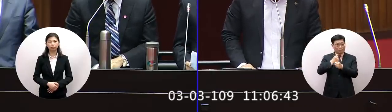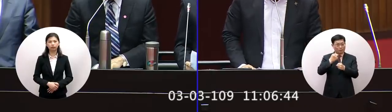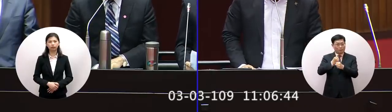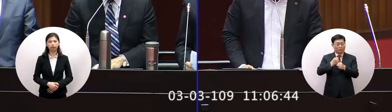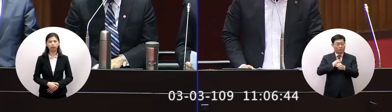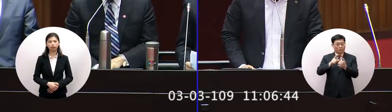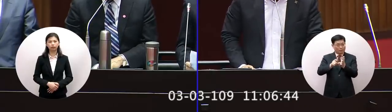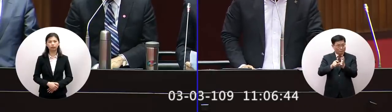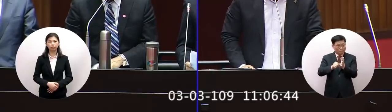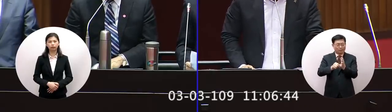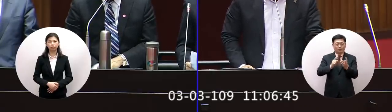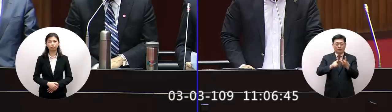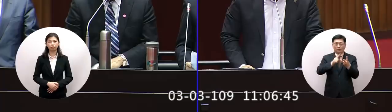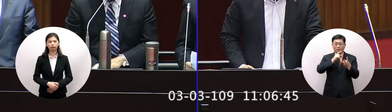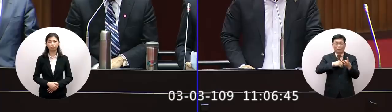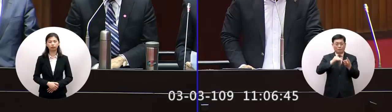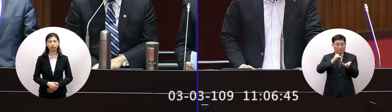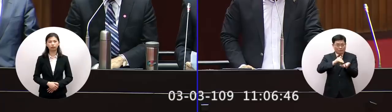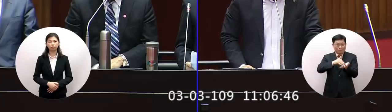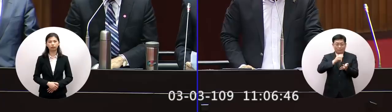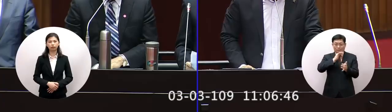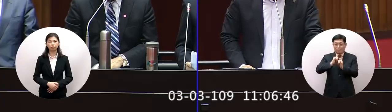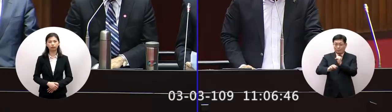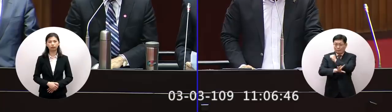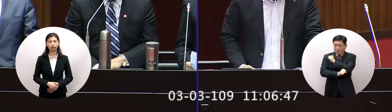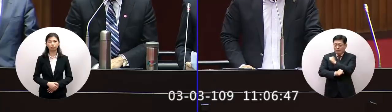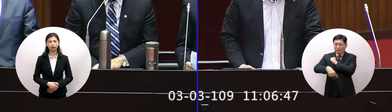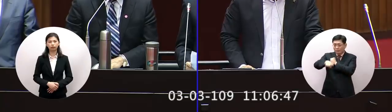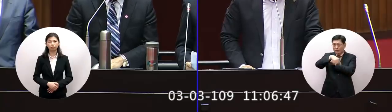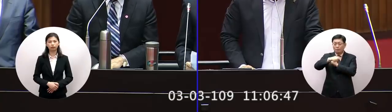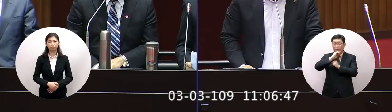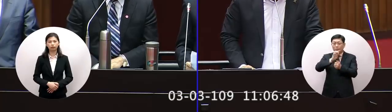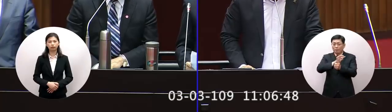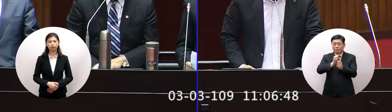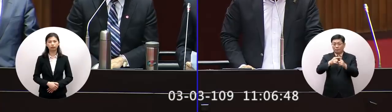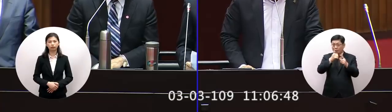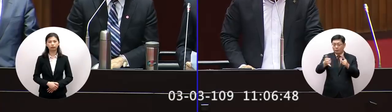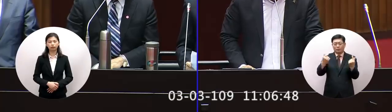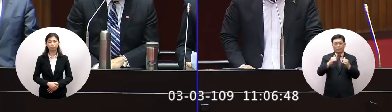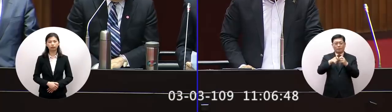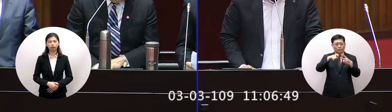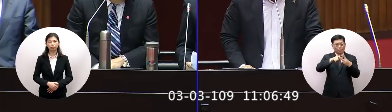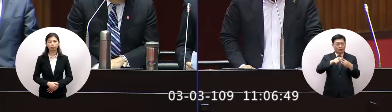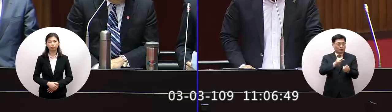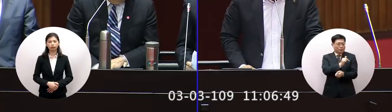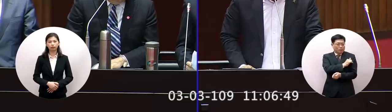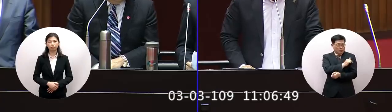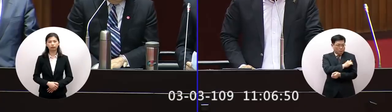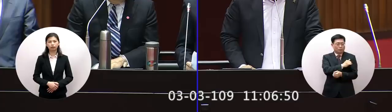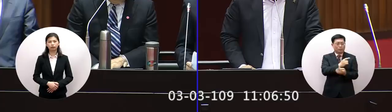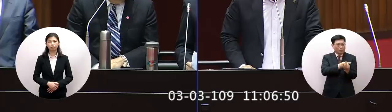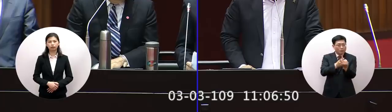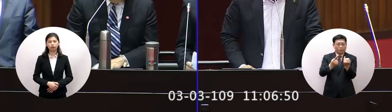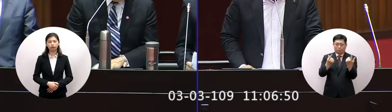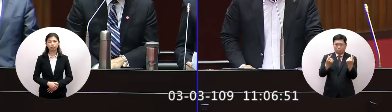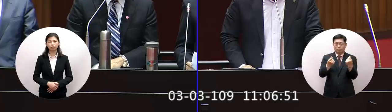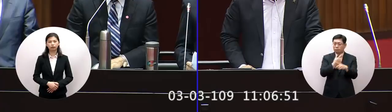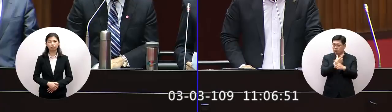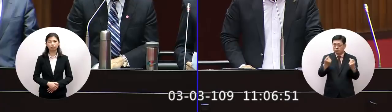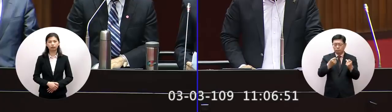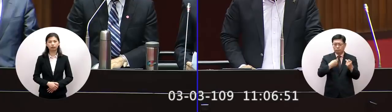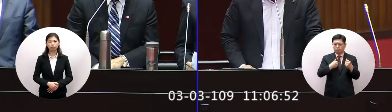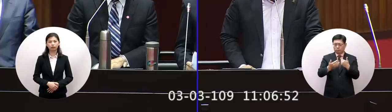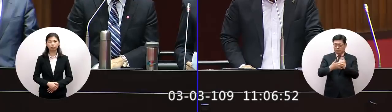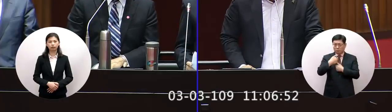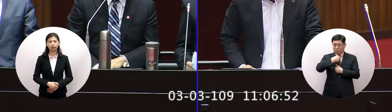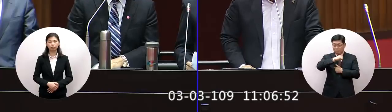顶管，以及着医师相关社会基层的，包括社工，包括着即个护理师等等，这拢应该是建立